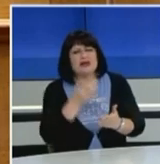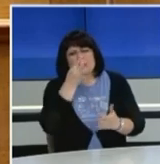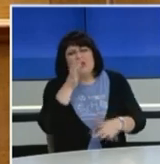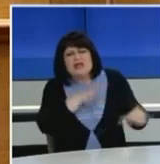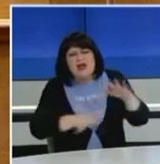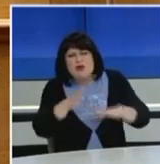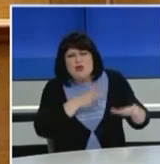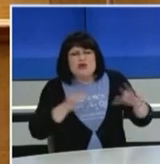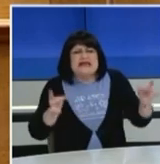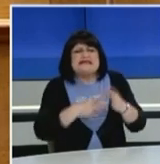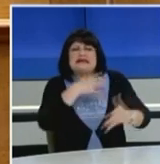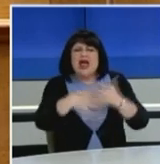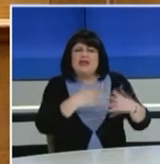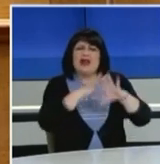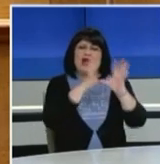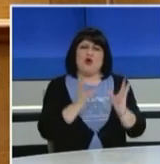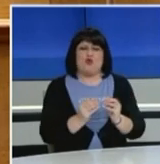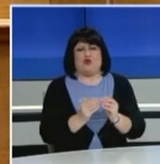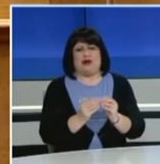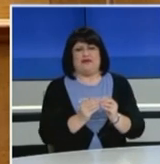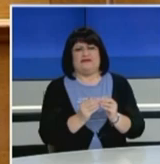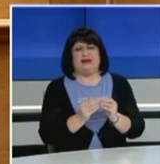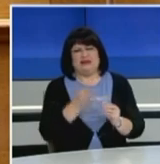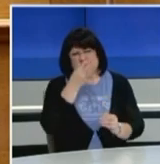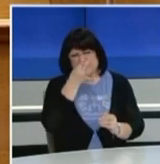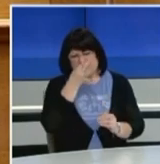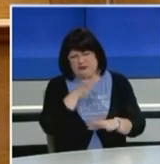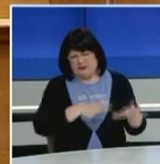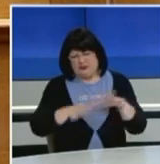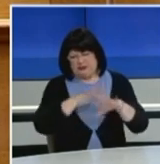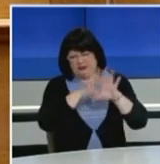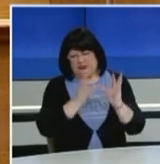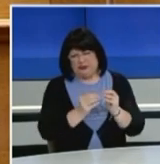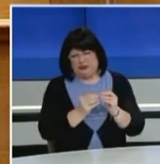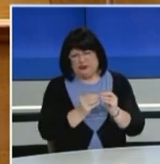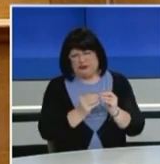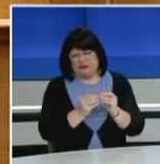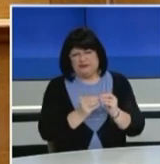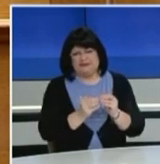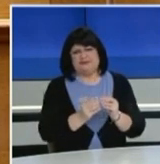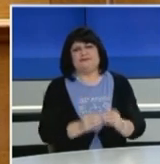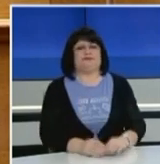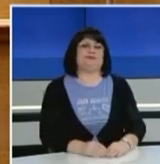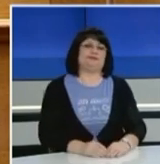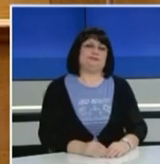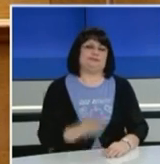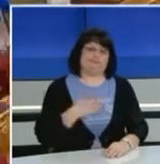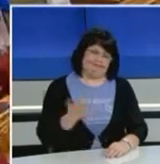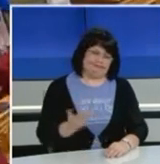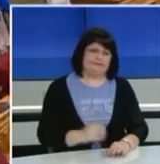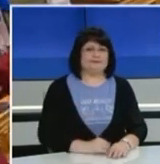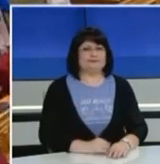διαπλοκή, σε τελική ανάλυση τη βαθιά σύψη αυτού του συστήματος και αυτού εδώ του κράτους. Ευχαριστώ.